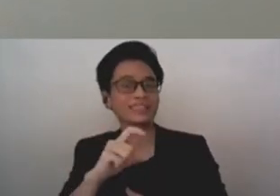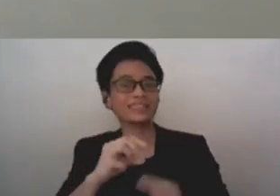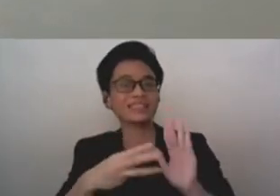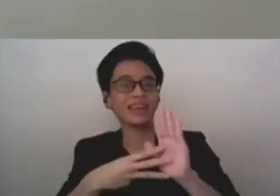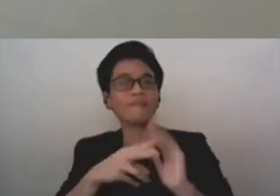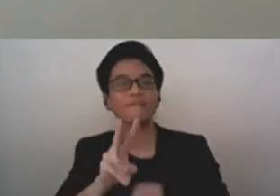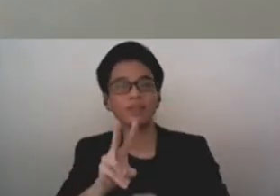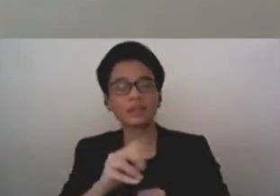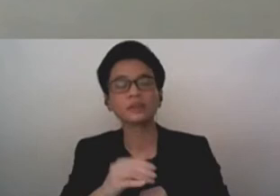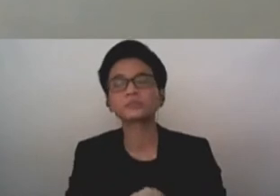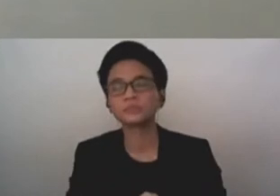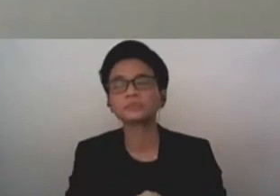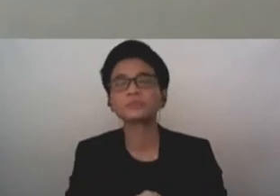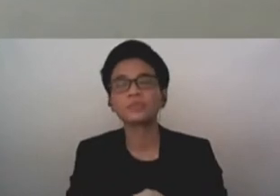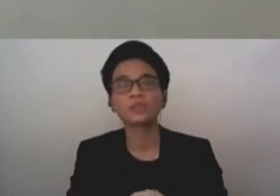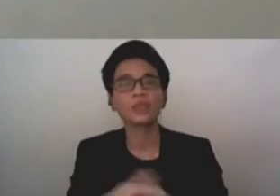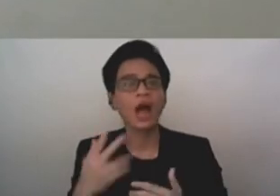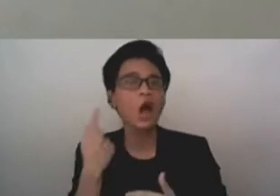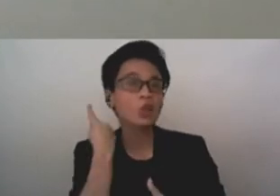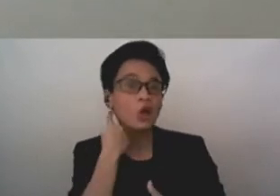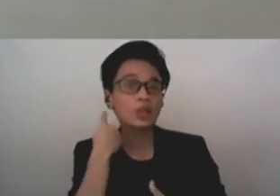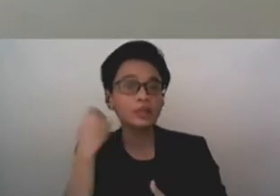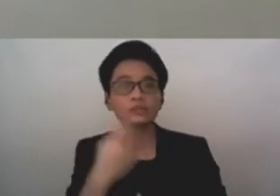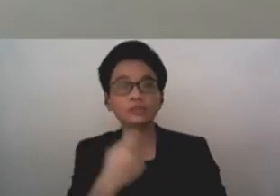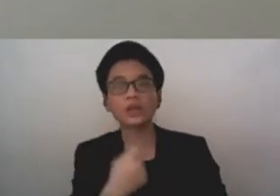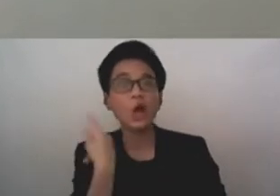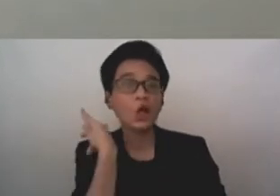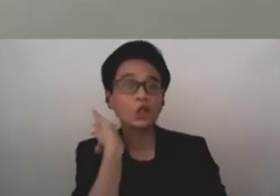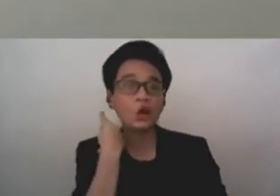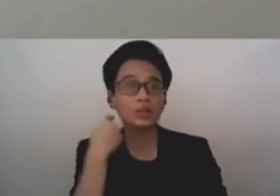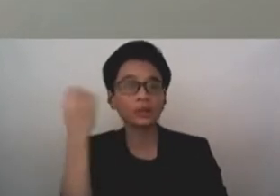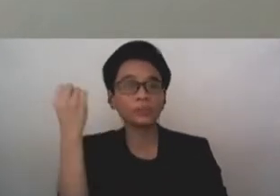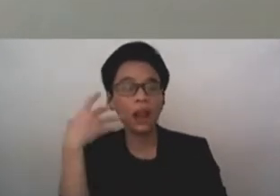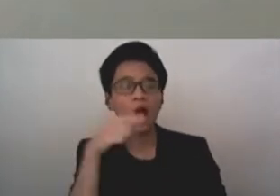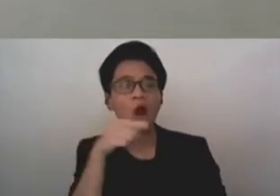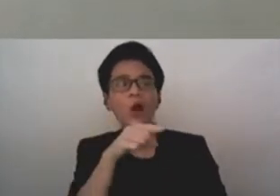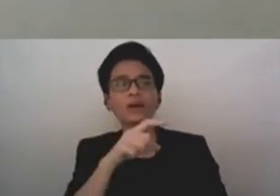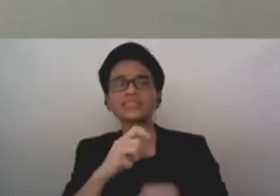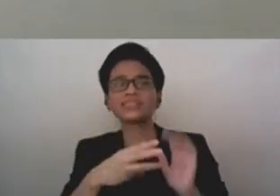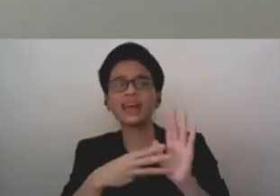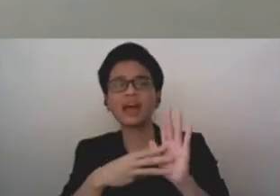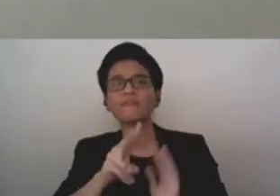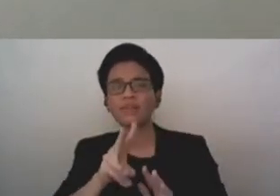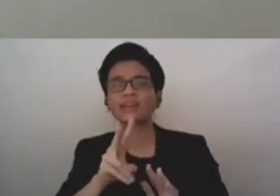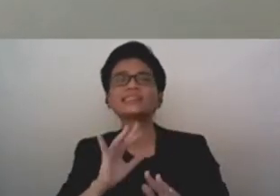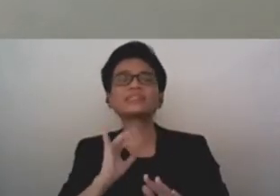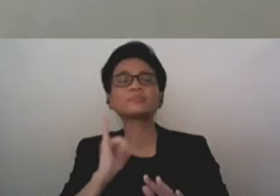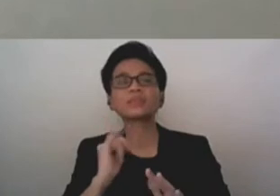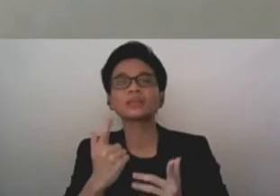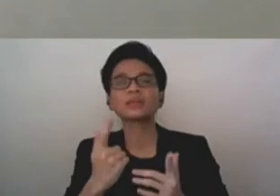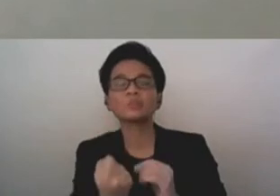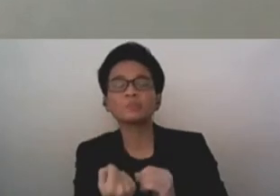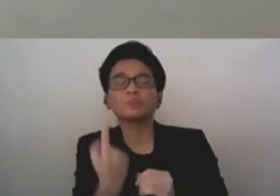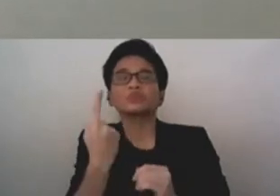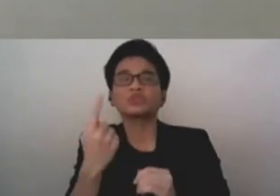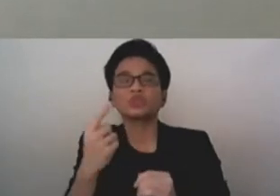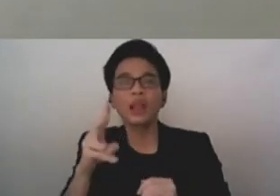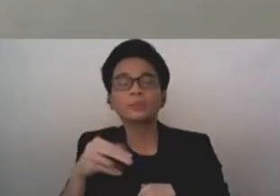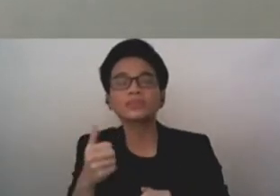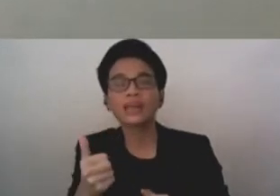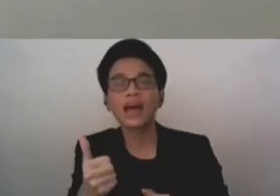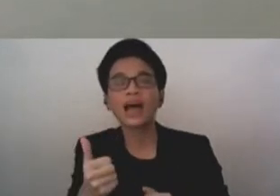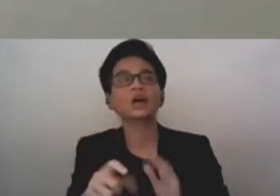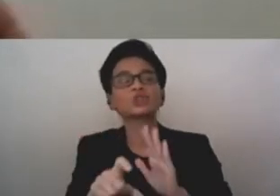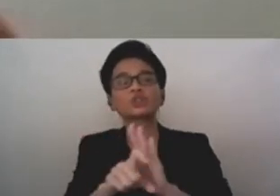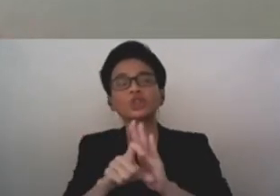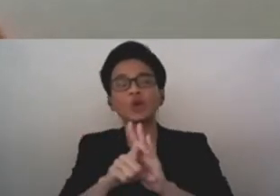perkiraan dokter itu aktifnya adalah ketika, karena CMV itu bisa reaktivasi, jadi mungkin di kehamilan terakhir. Jadi dia tidak menyerang